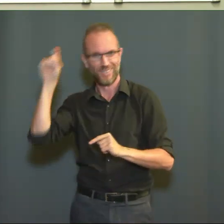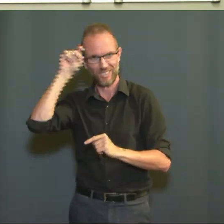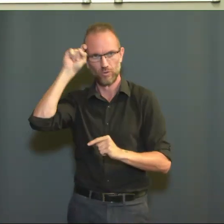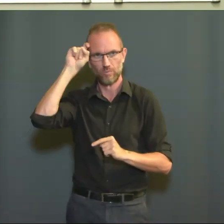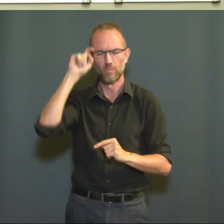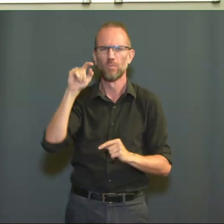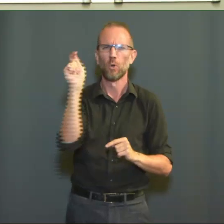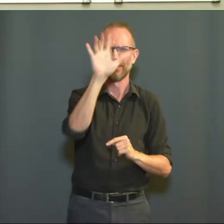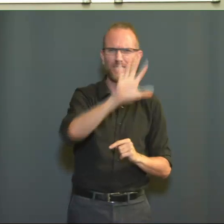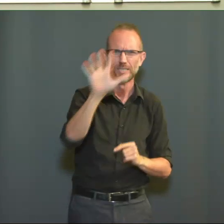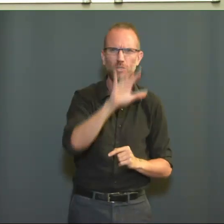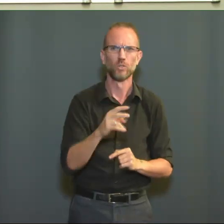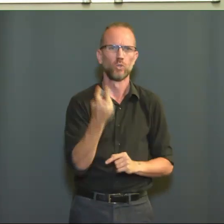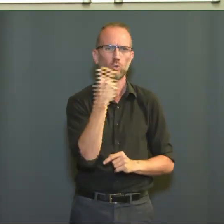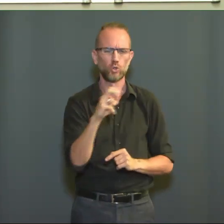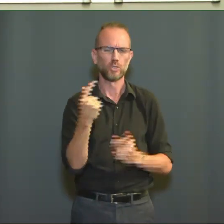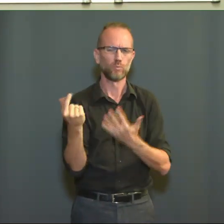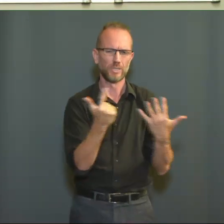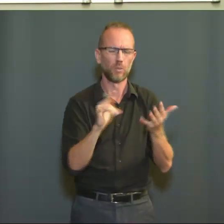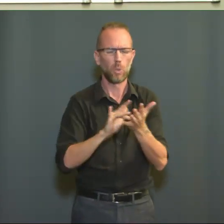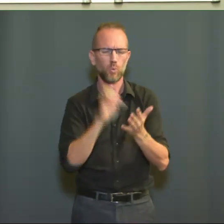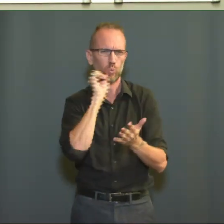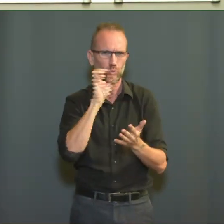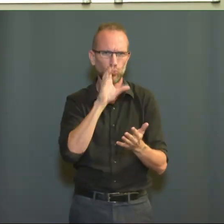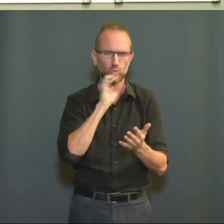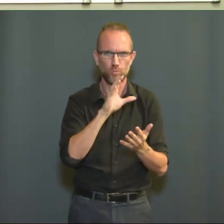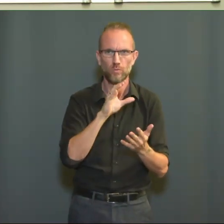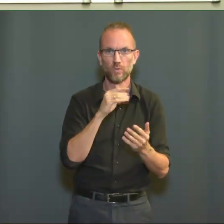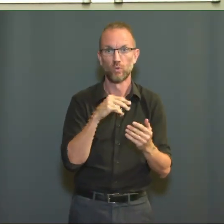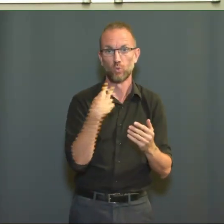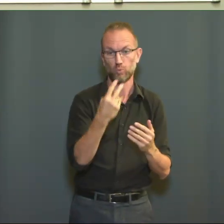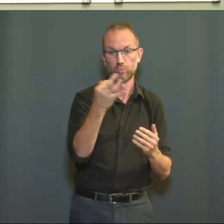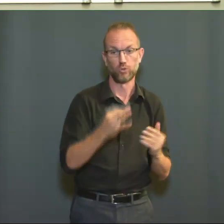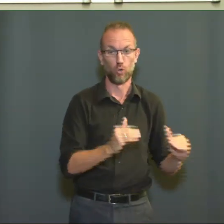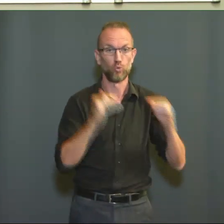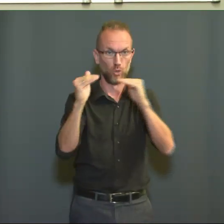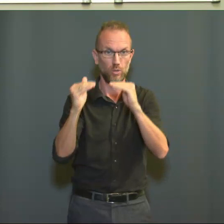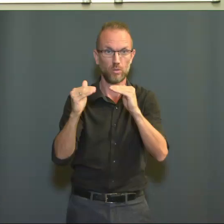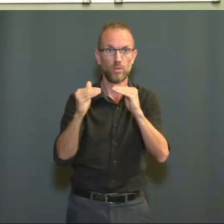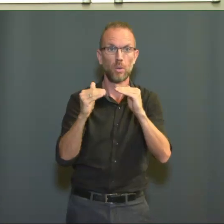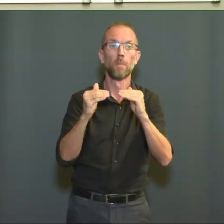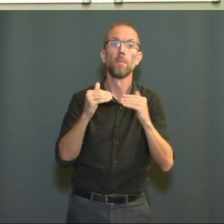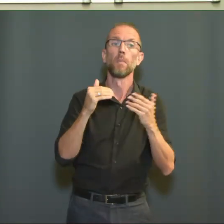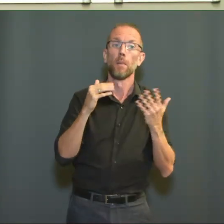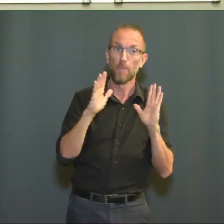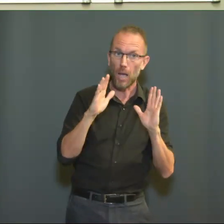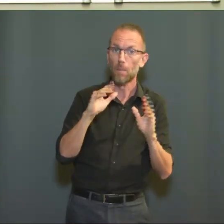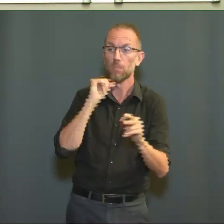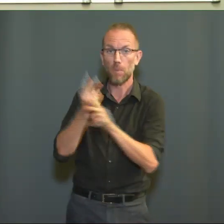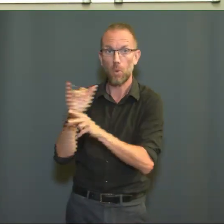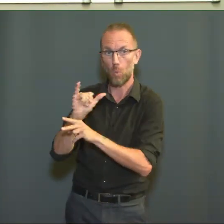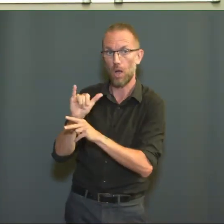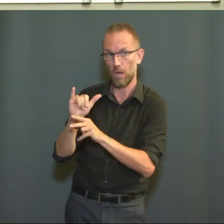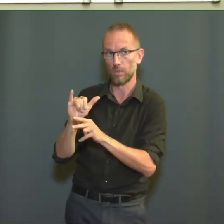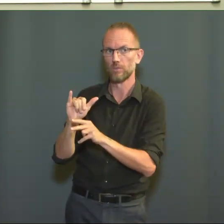jour, ce qui est une augmentation de 12%, alors que, petite bonne nouvelle, du côté de la province de Liège, on a